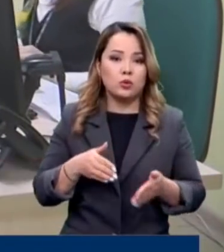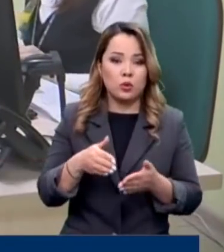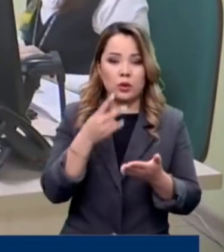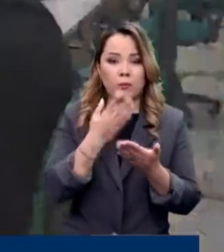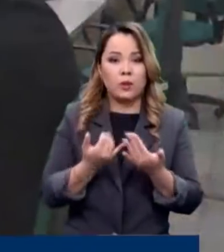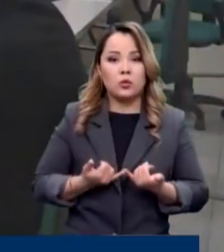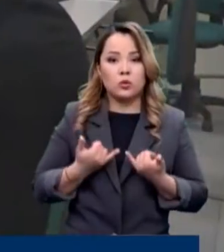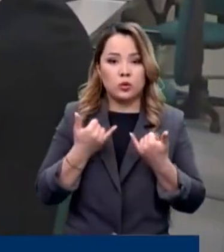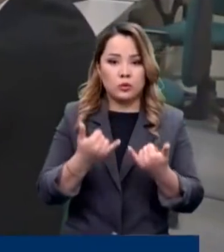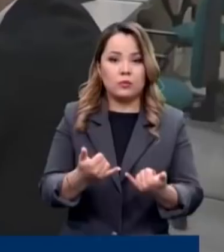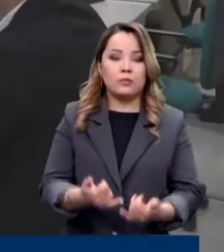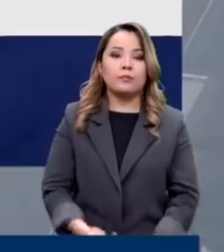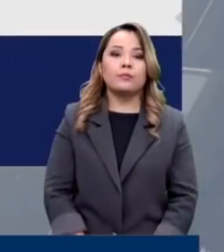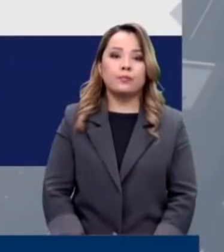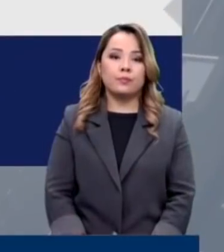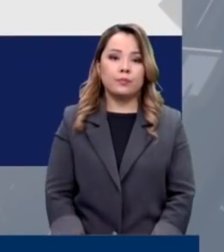отыр.